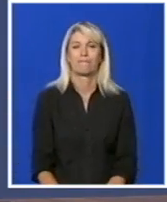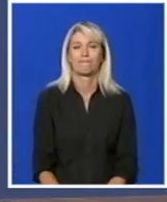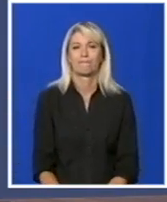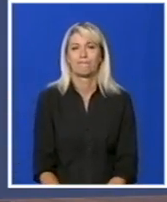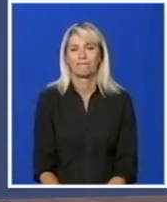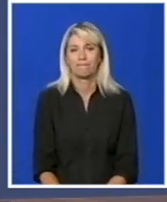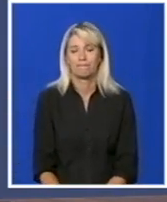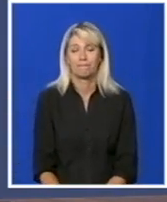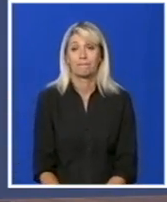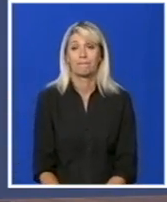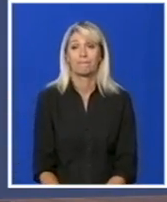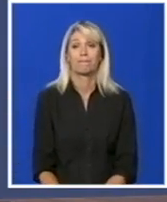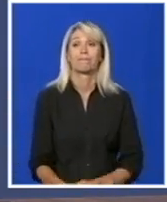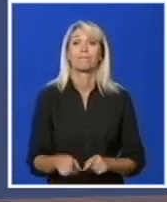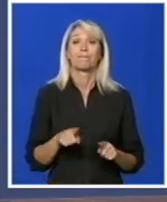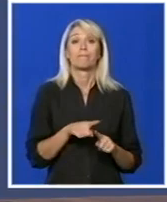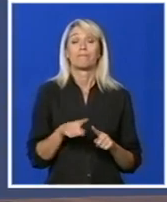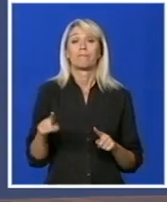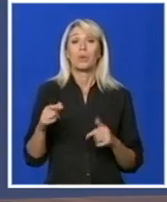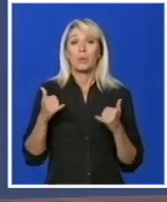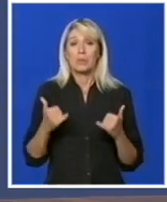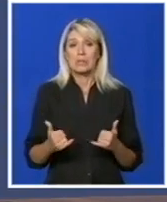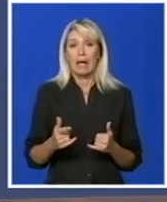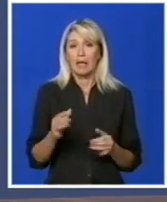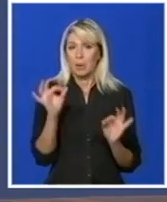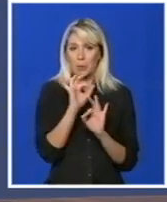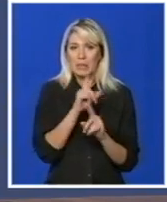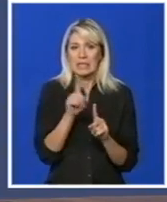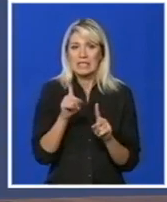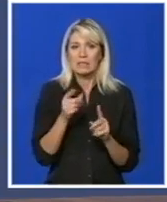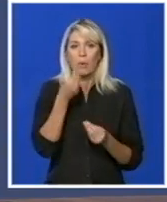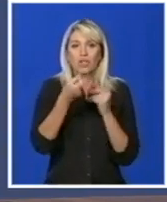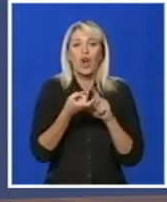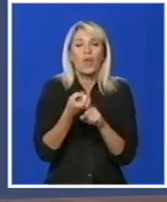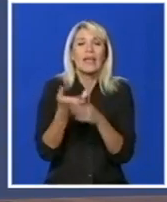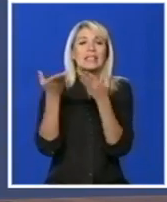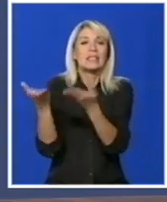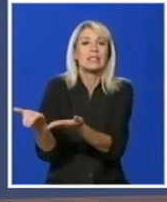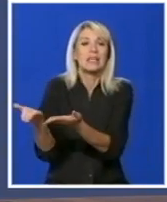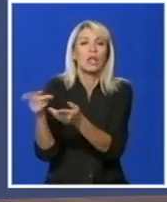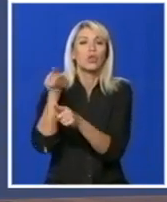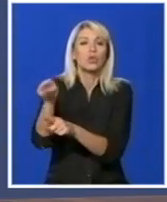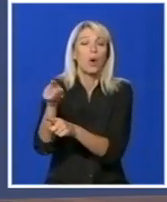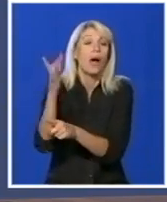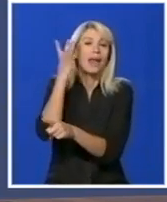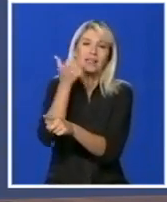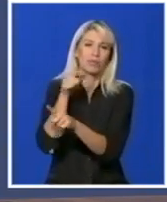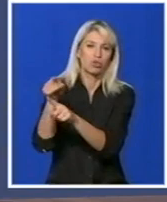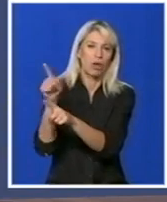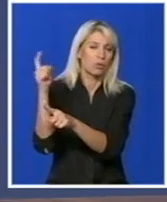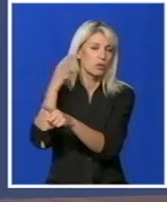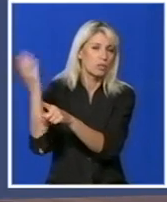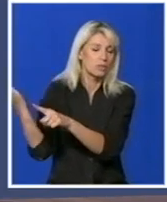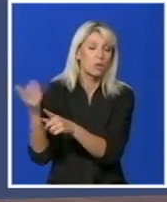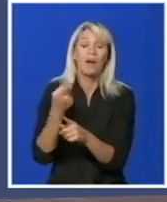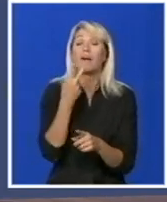Ne, do sada o tome nije bilo reči. Vidjet ćemo, zavisi od toga kako će nam se situacija, da kažem, epidemiološki